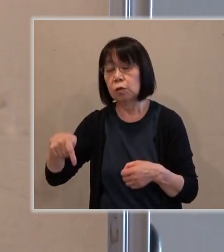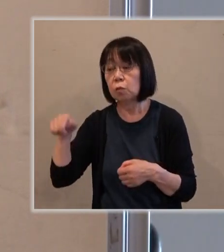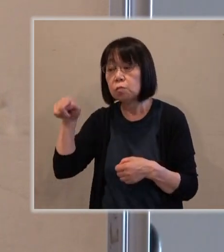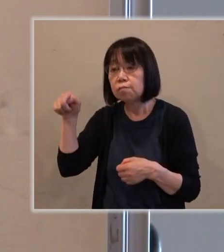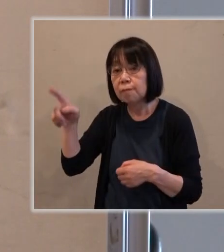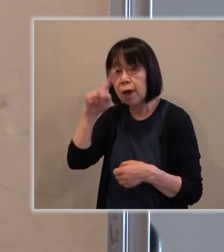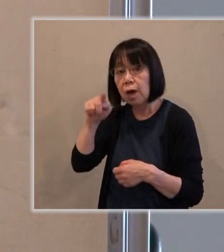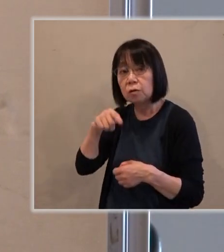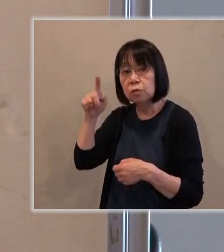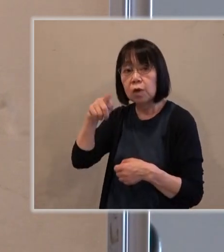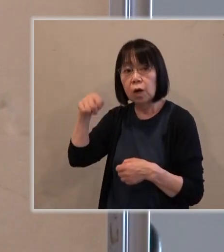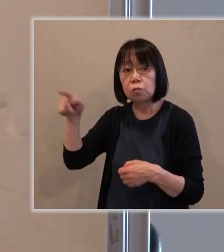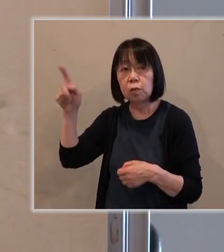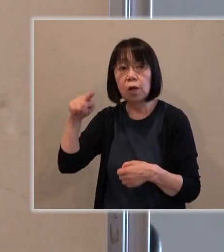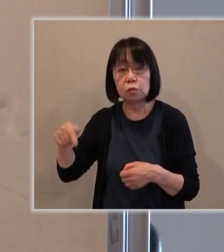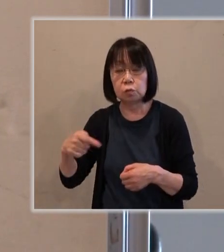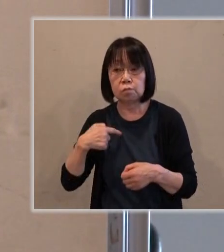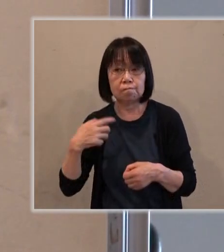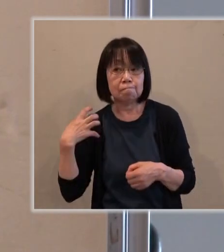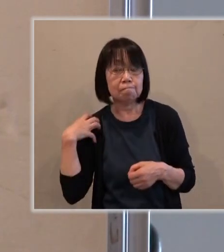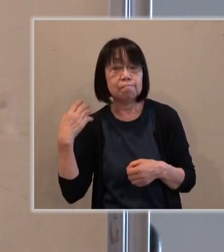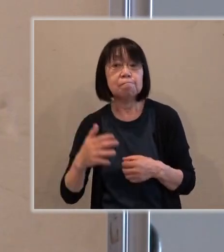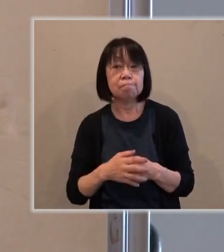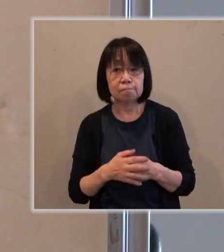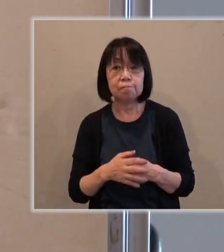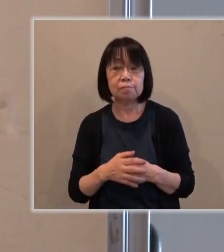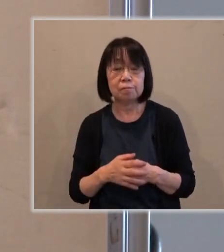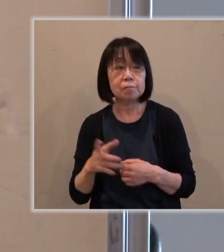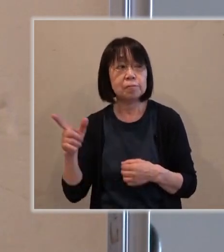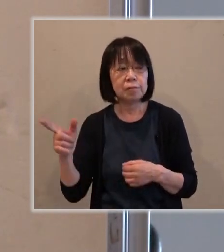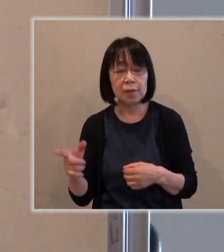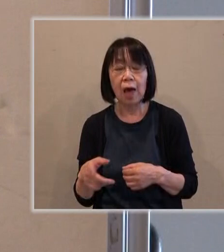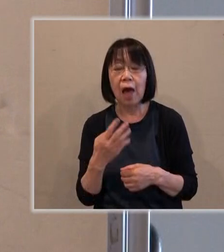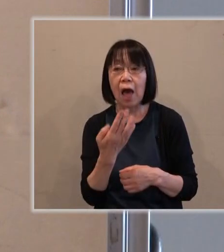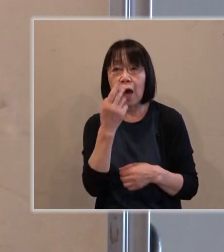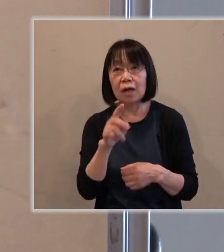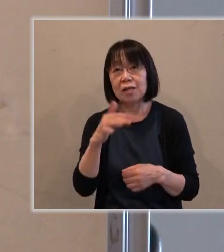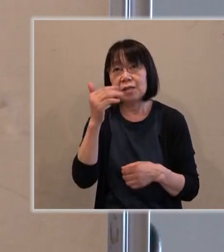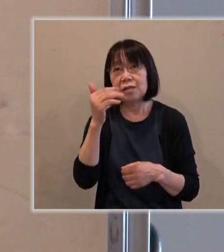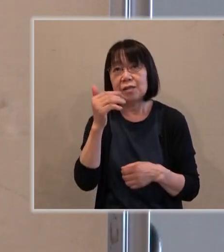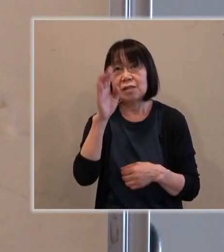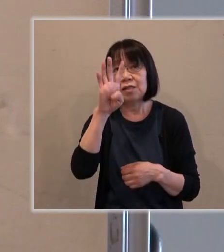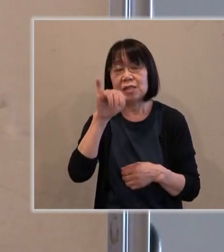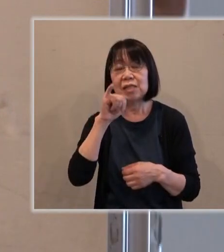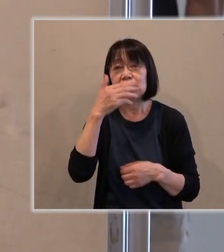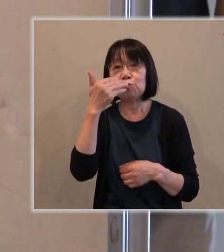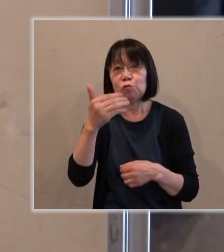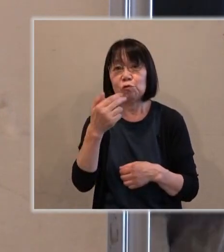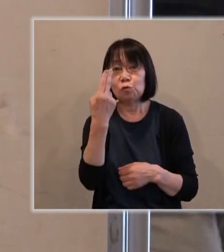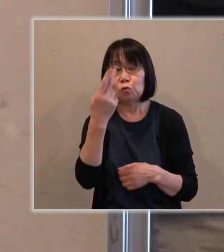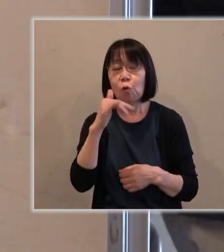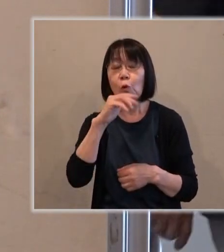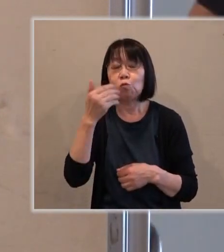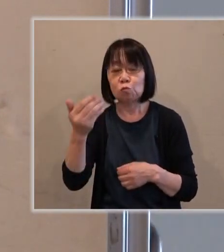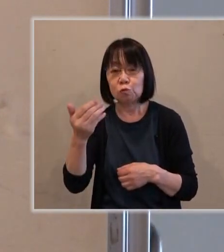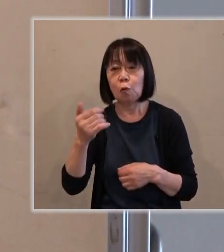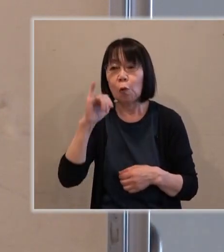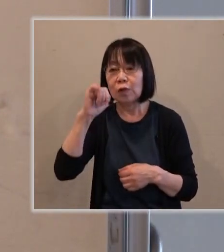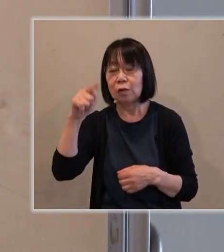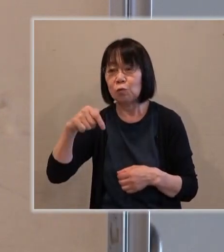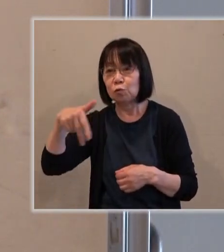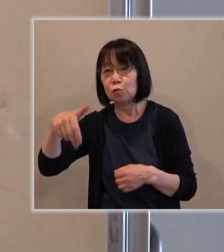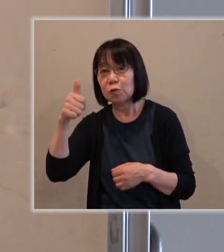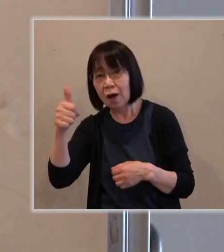言えば僕が担当していることは TikTok と YouTube と Instagram っていう、なんか横文字しか分かんない